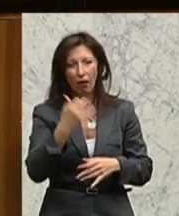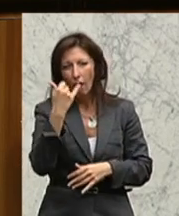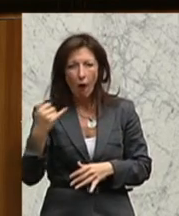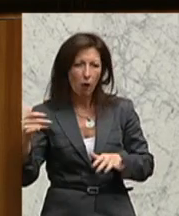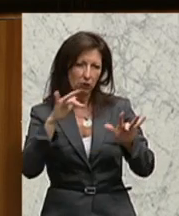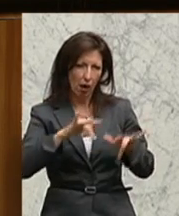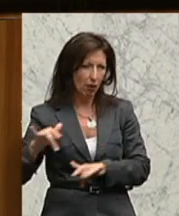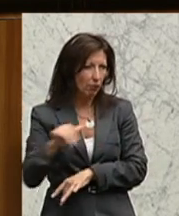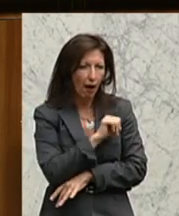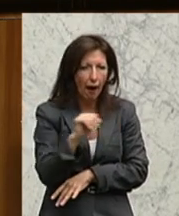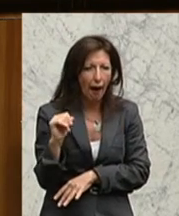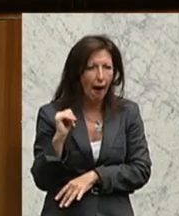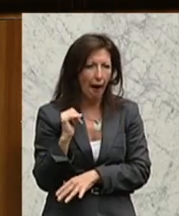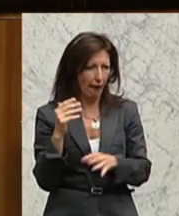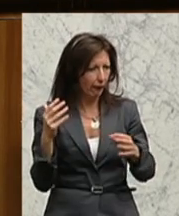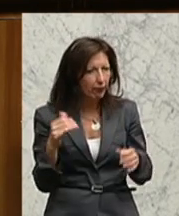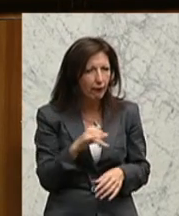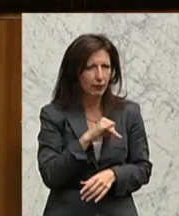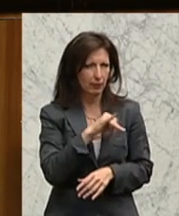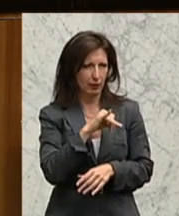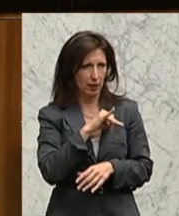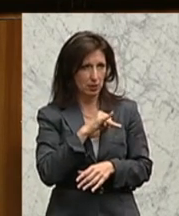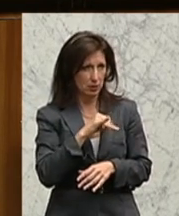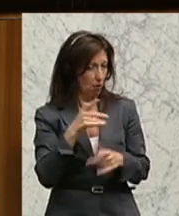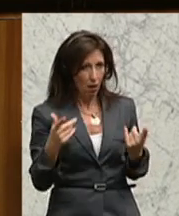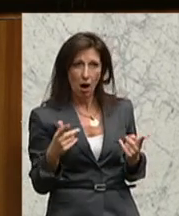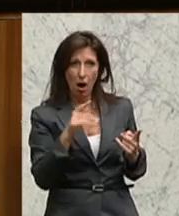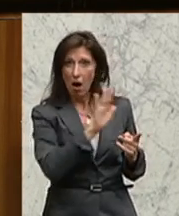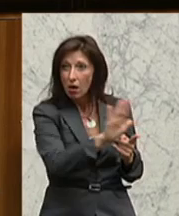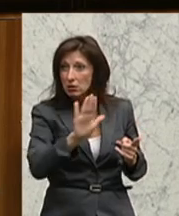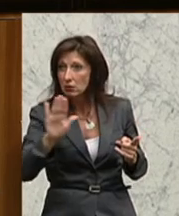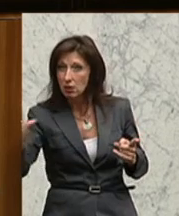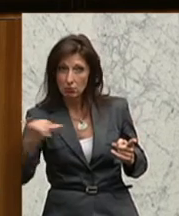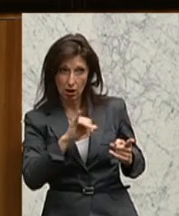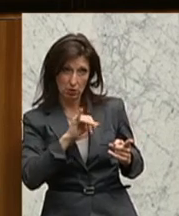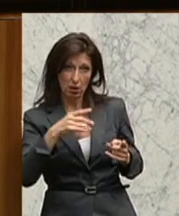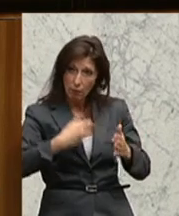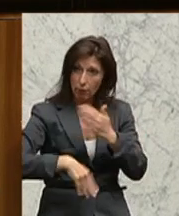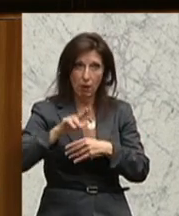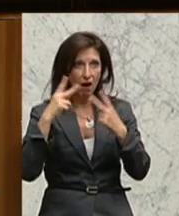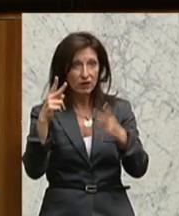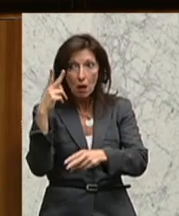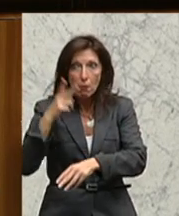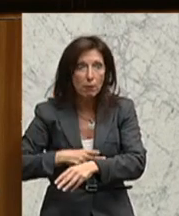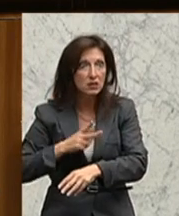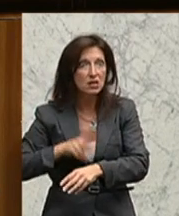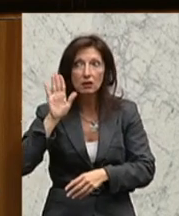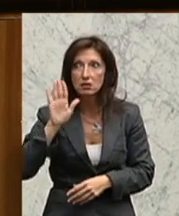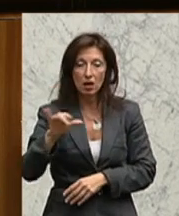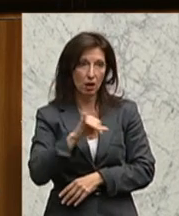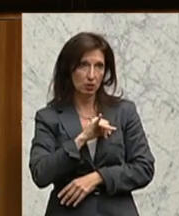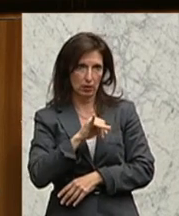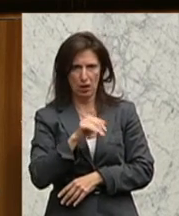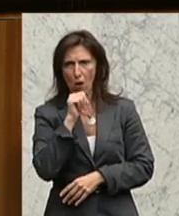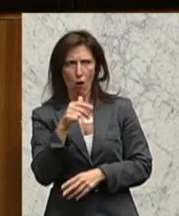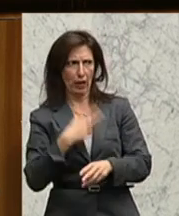Zeit, die Interessen der Patientinnen zu vertreten, werte Herr Minister, und nicht die von einzelnen Gebietskrankenkassen und